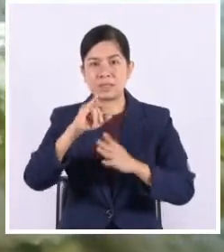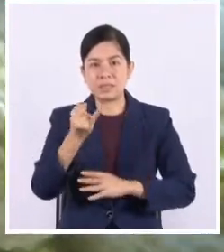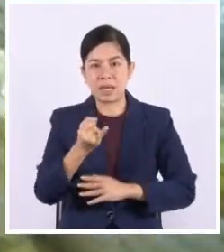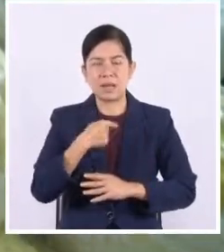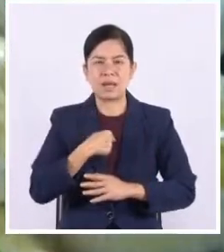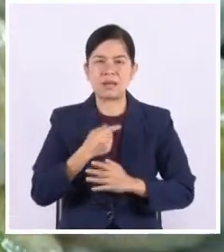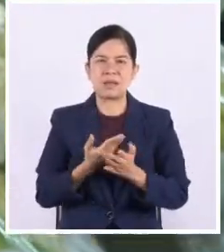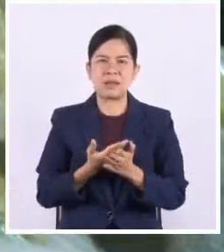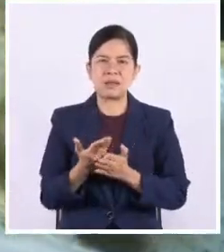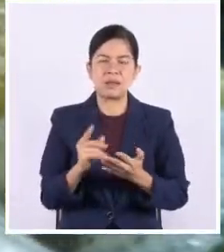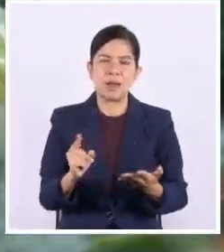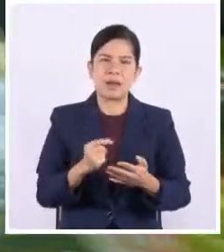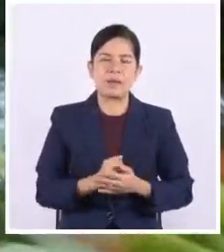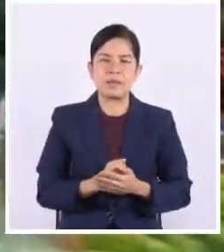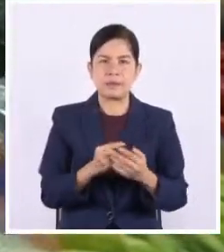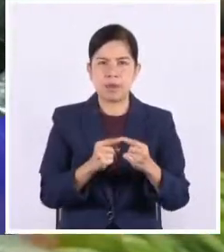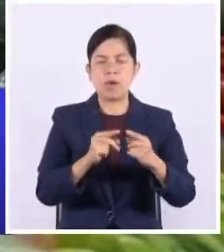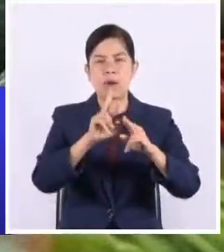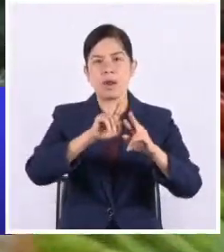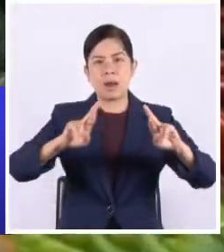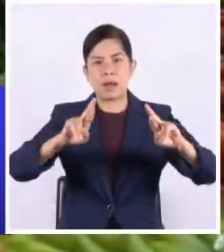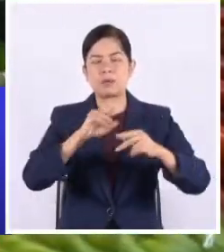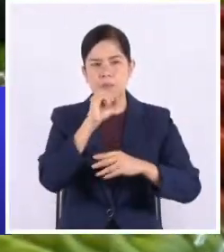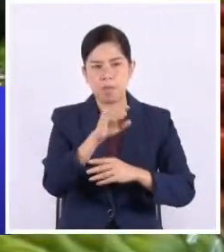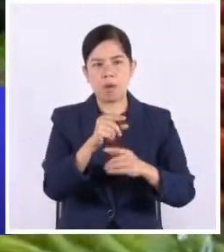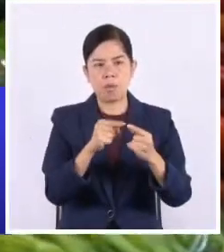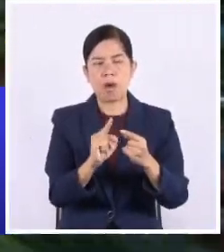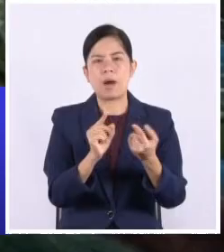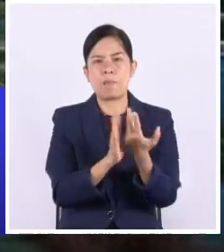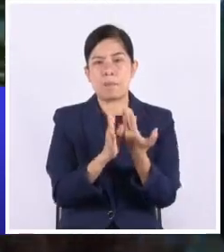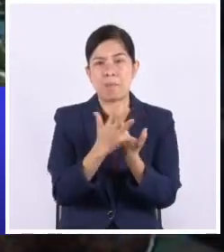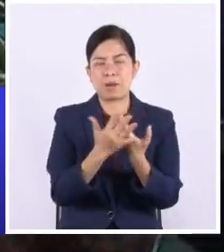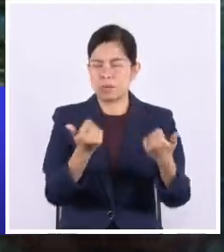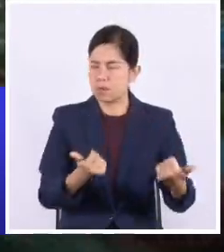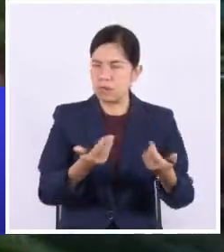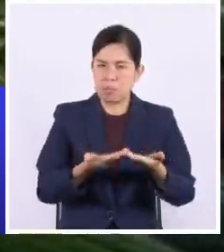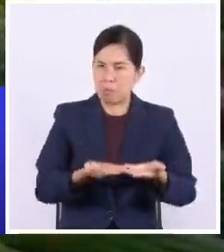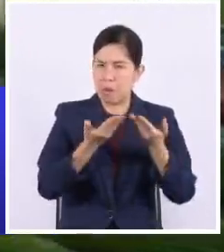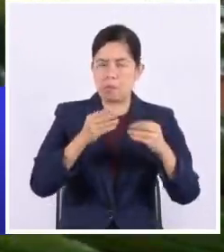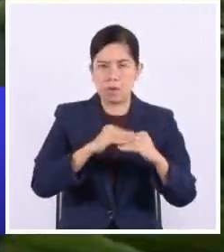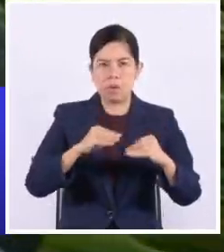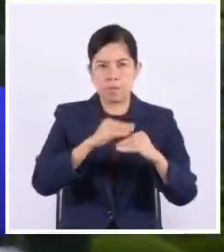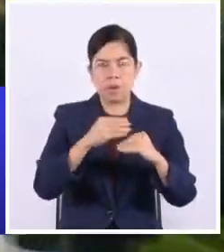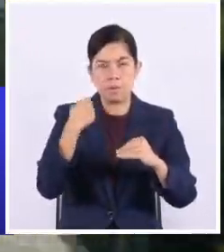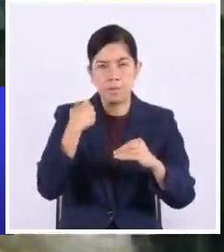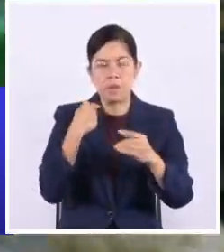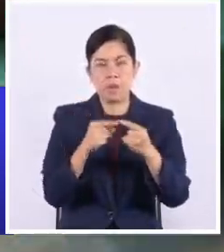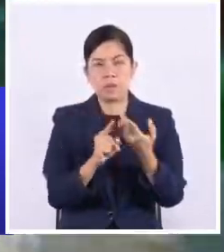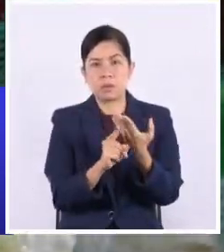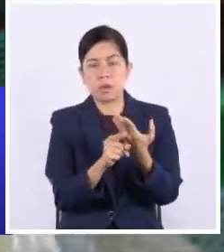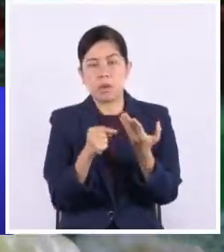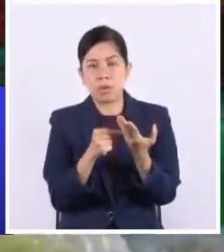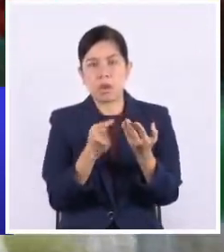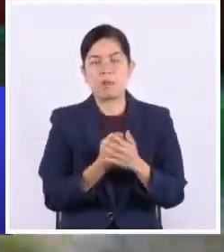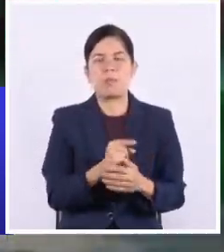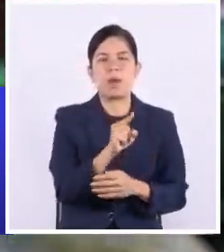ขายแผงผักบอกว่าทุกวันเนี่ยราคามันก็ขึ้นนะอย่างขึ้นฉ่ายเนี่ยตอนนี้ขึ้นมากิโลกรัมละ 220บาทจากเดิม